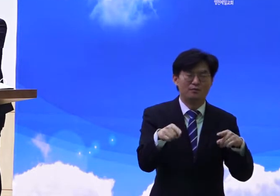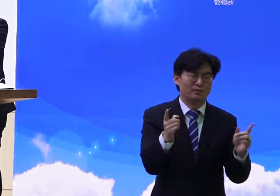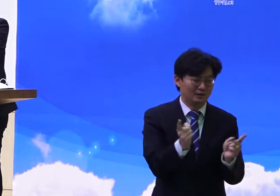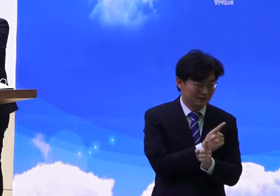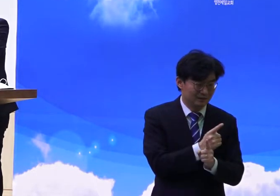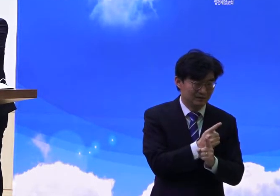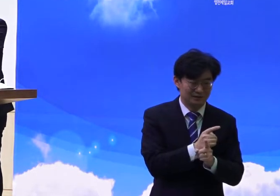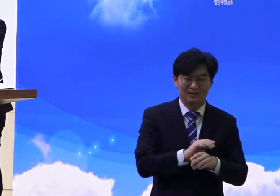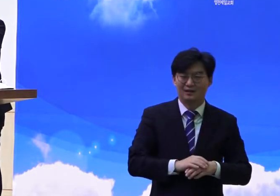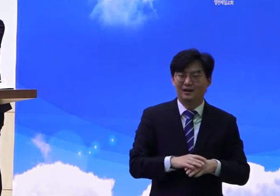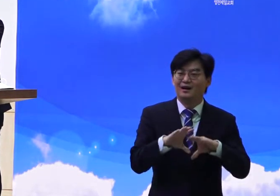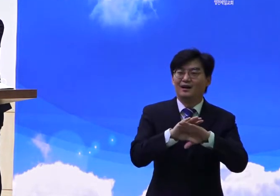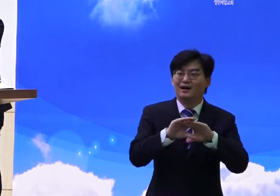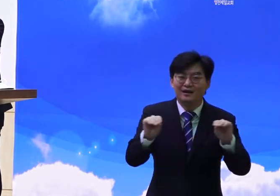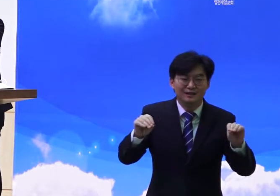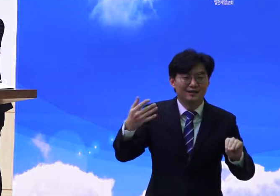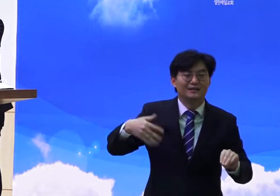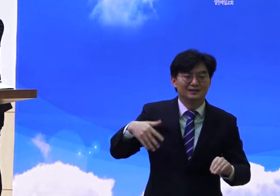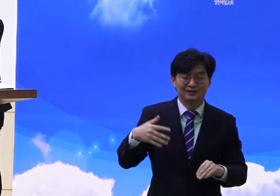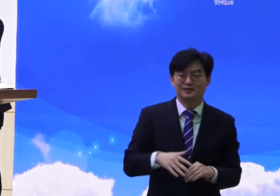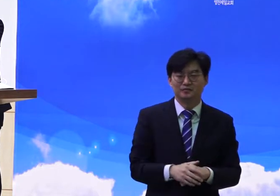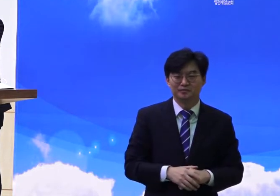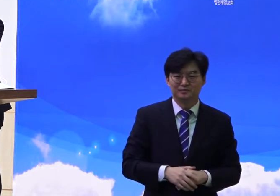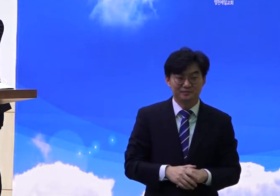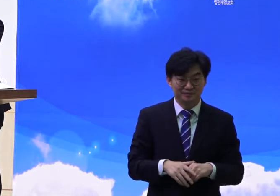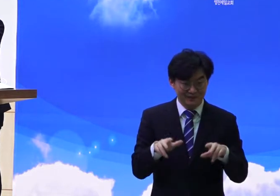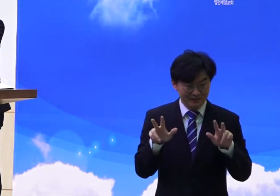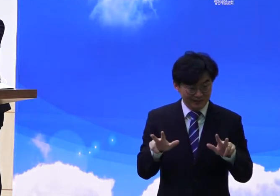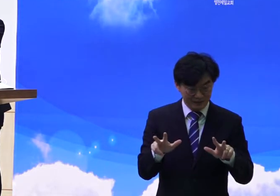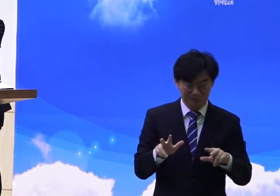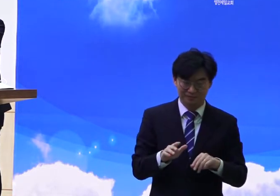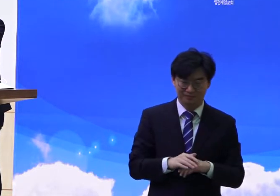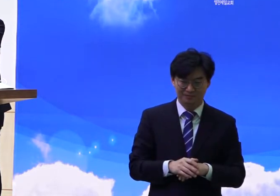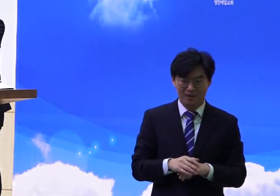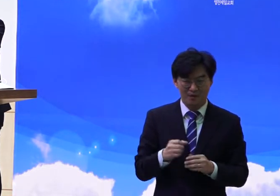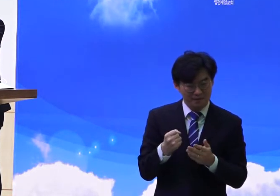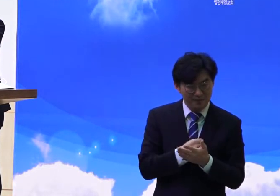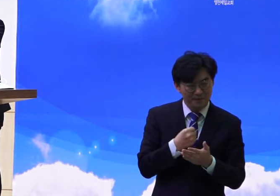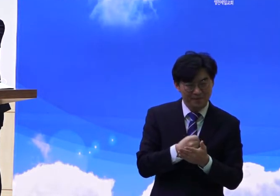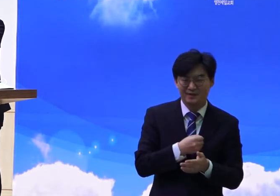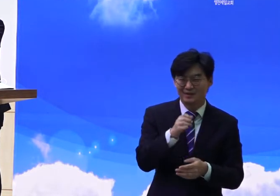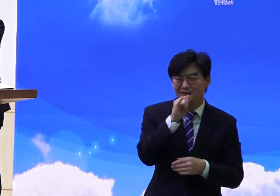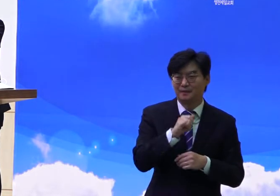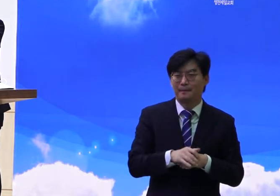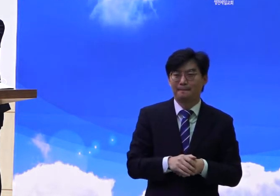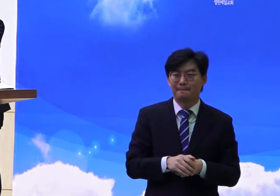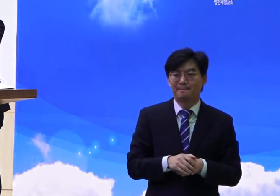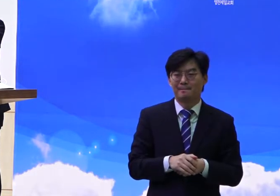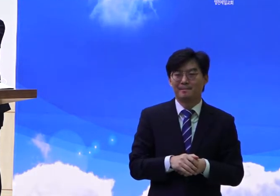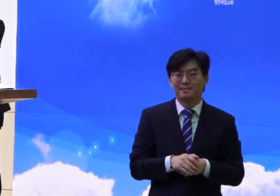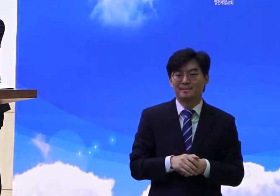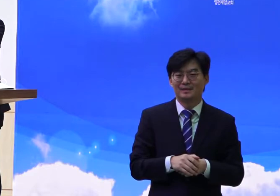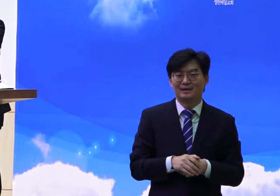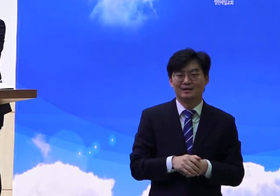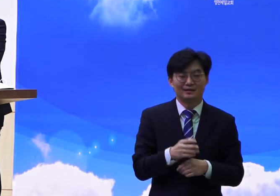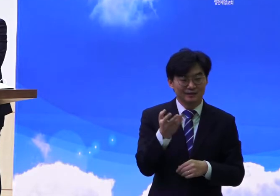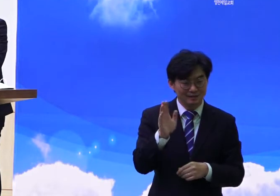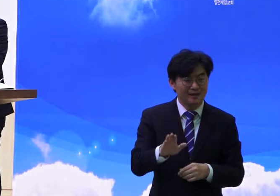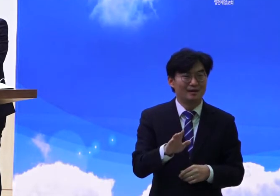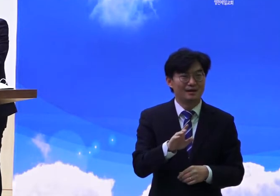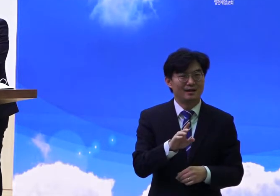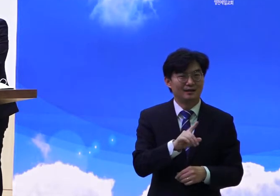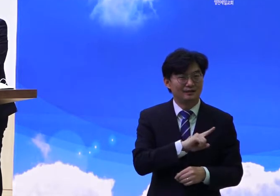속에 있습니다. 많은 것들이 마음을 아프게 하는데, 이 과정 속에서 참 마음이 아픈 것은, 더